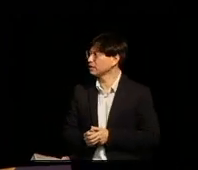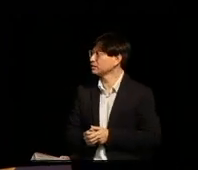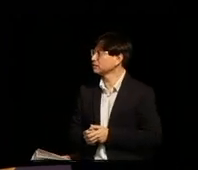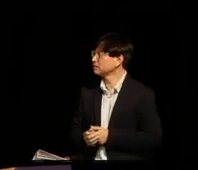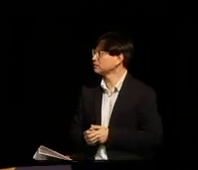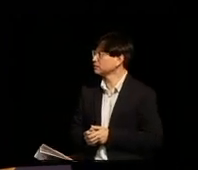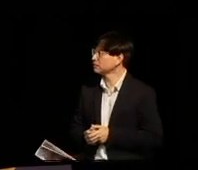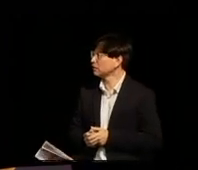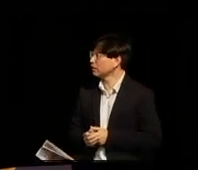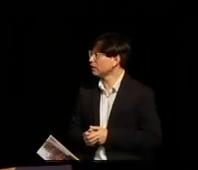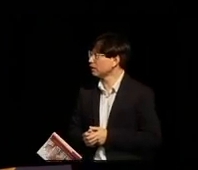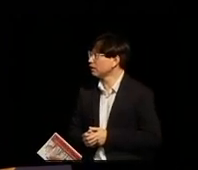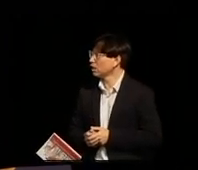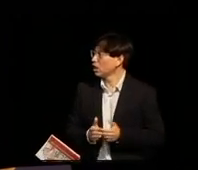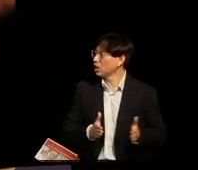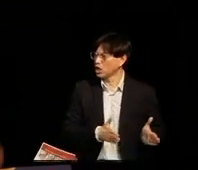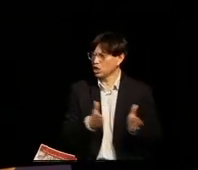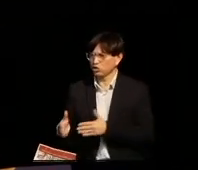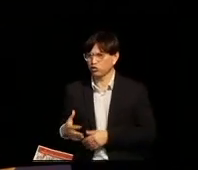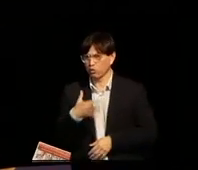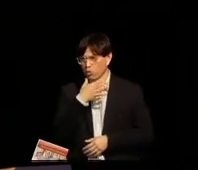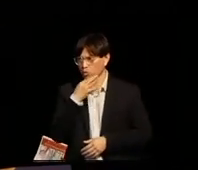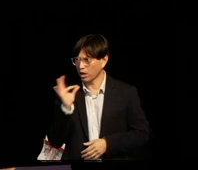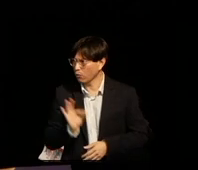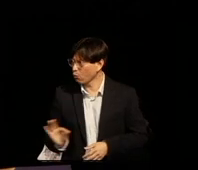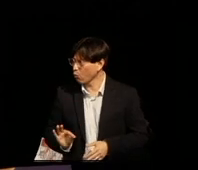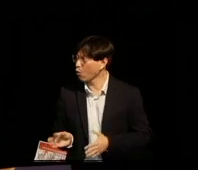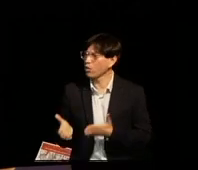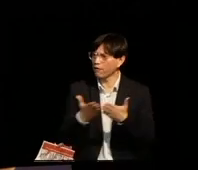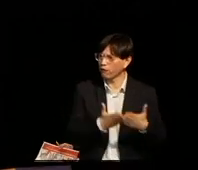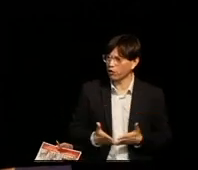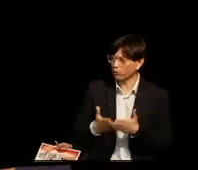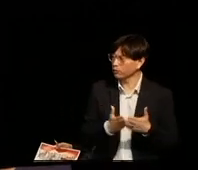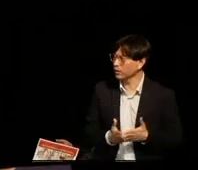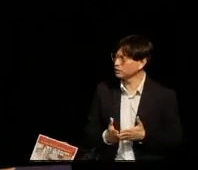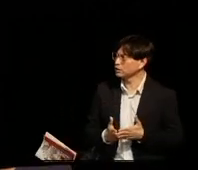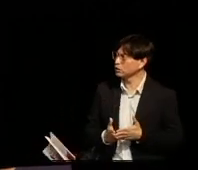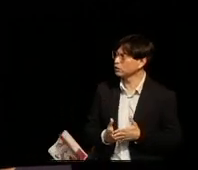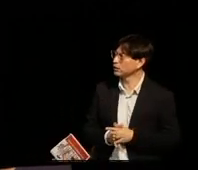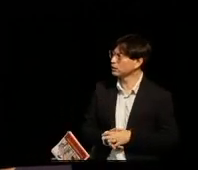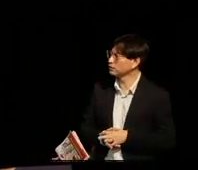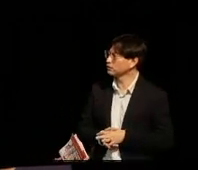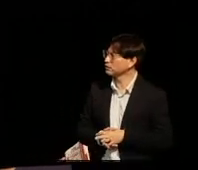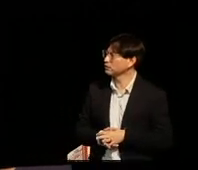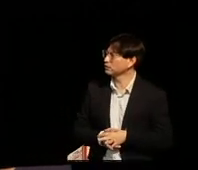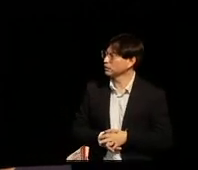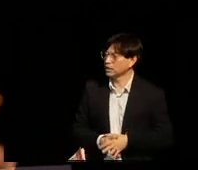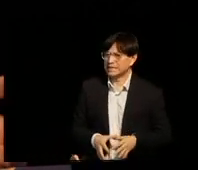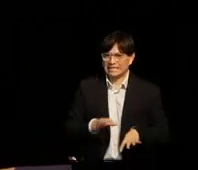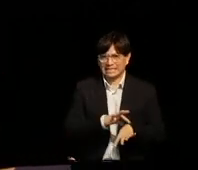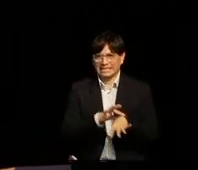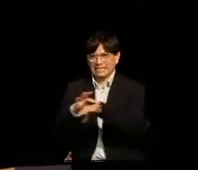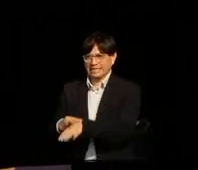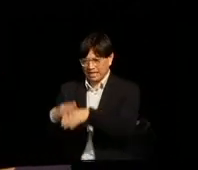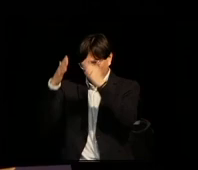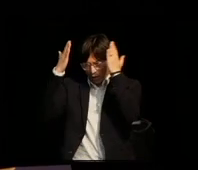E allora ricevono un po' una formazione generale anche di tipo pastorale quando ci hanno invitato sono andato con son Rosaria Noi abbiamo detto Beh però noi